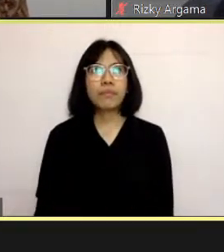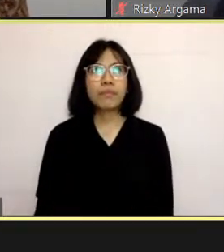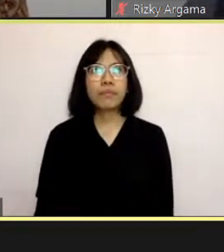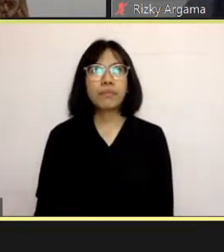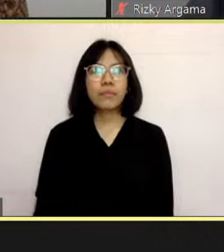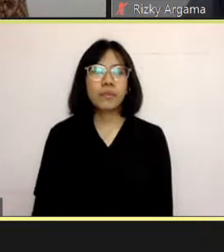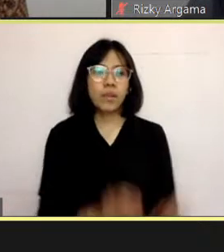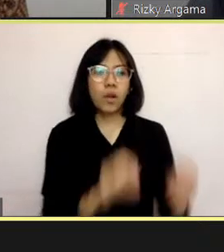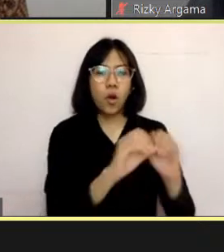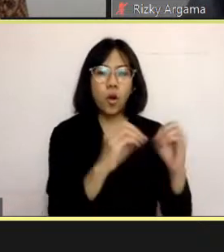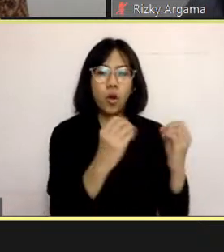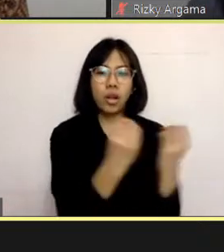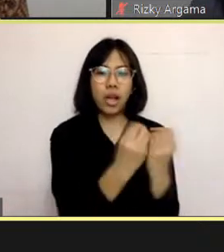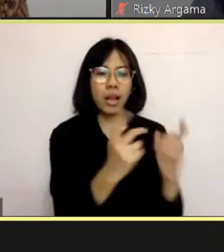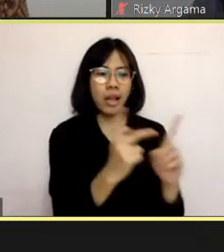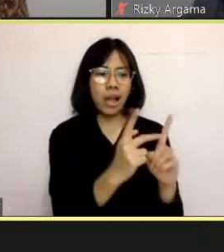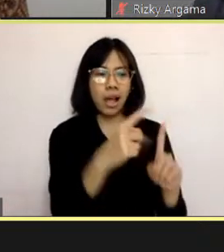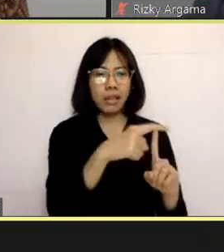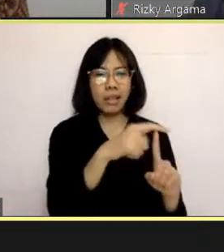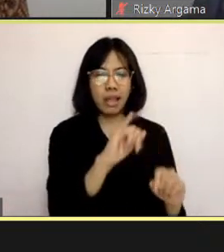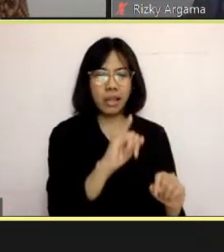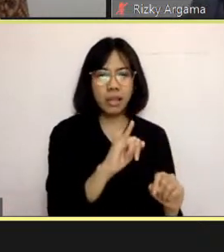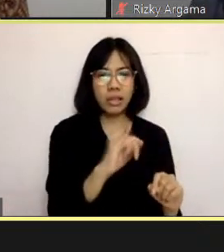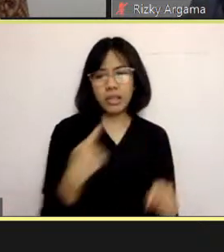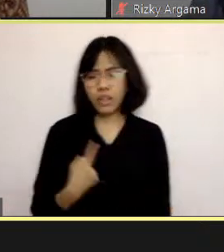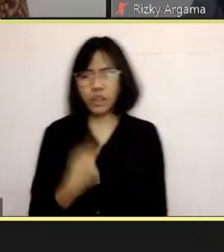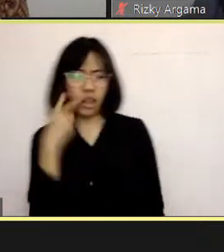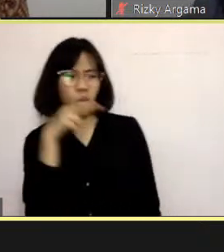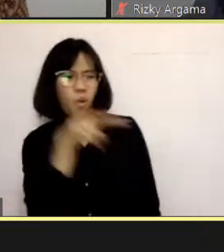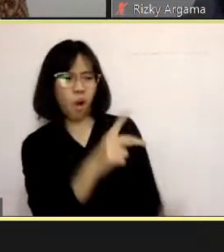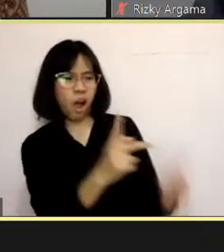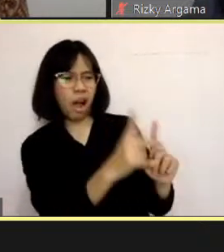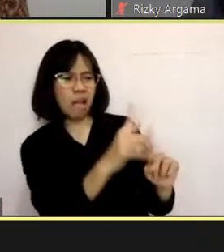organisasi yang bermasalah atau kita